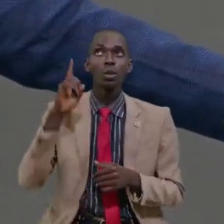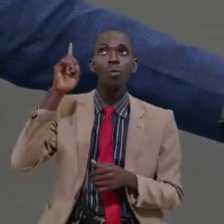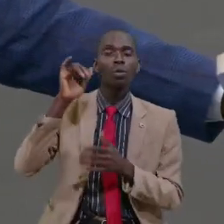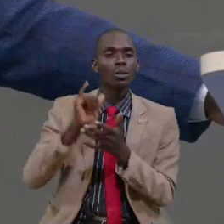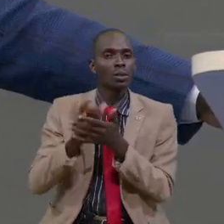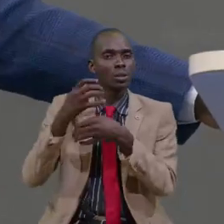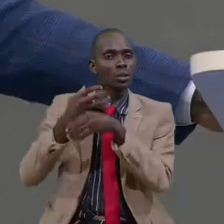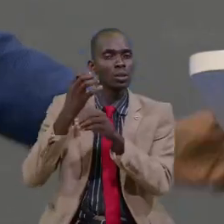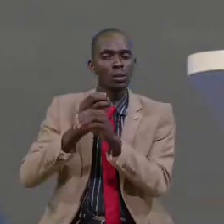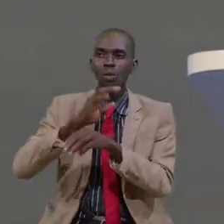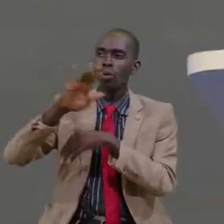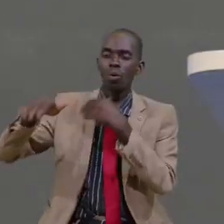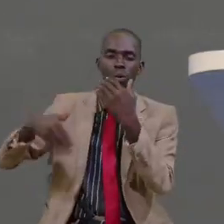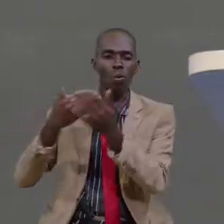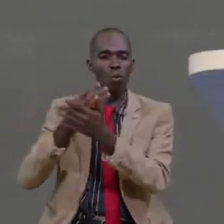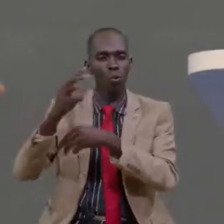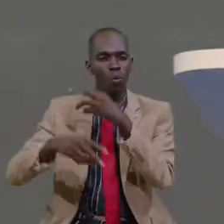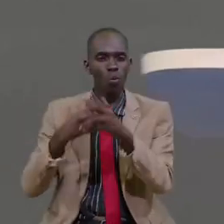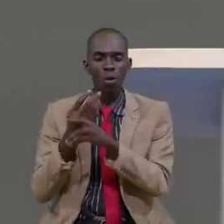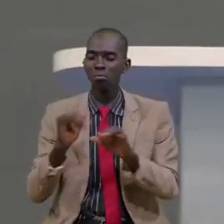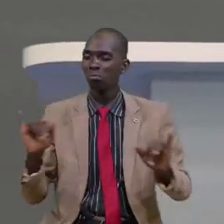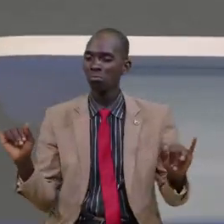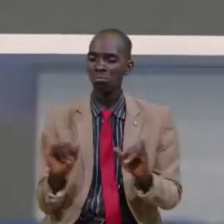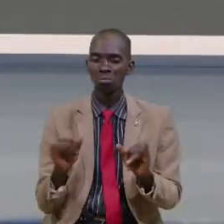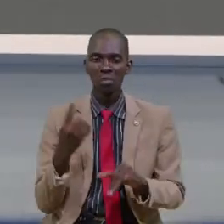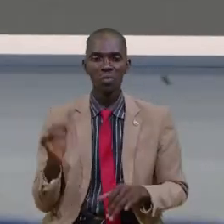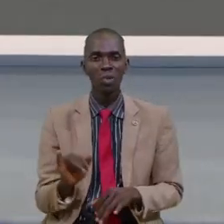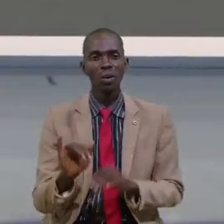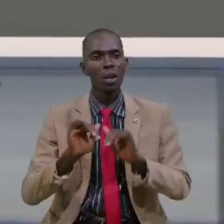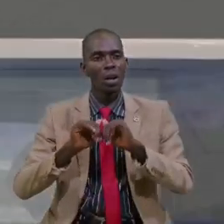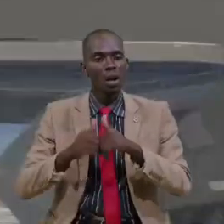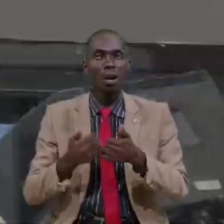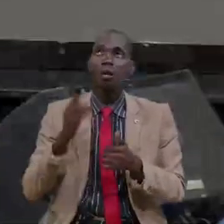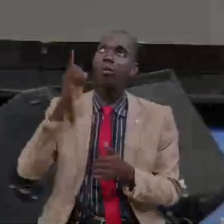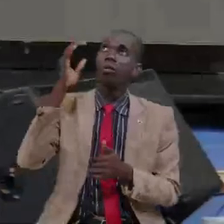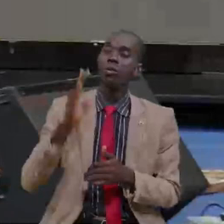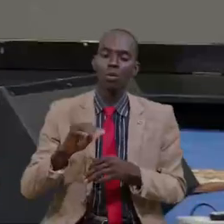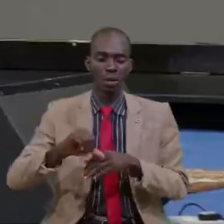celui qui a créé tout l'univers, le même pour toujours,